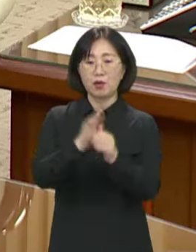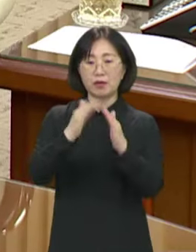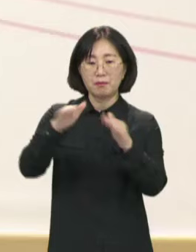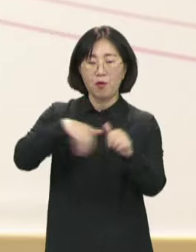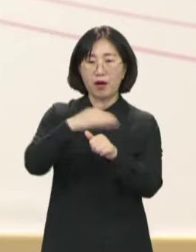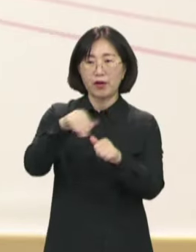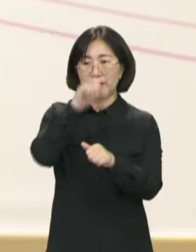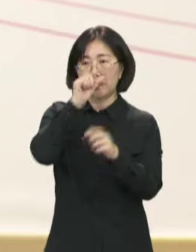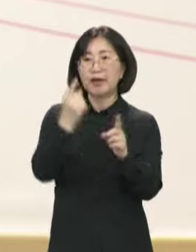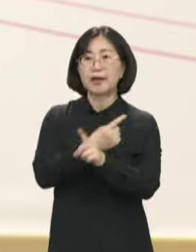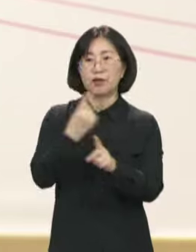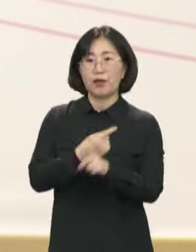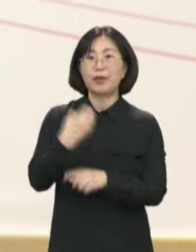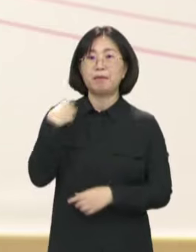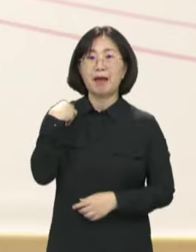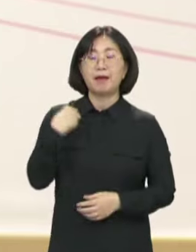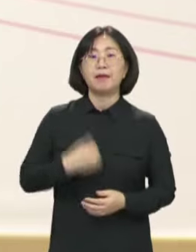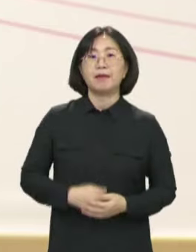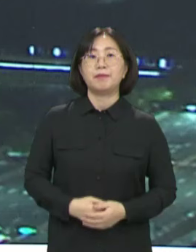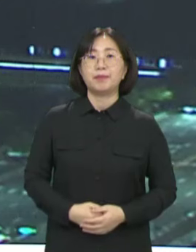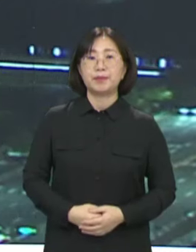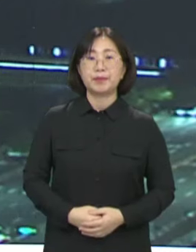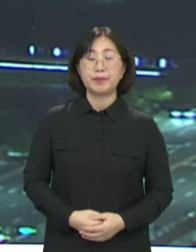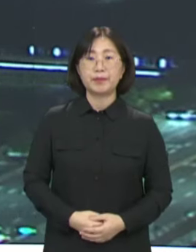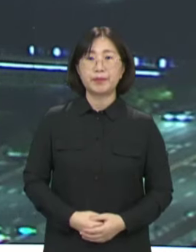환경을 적극 개선하게 됩니다.